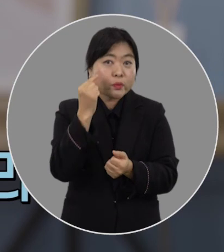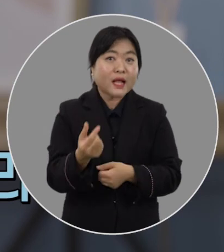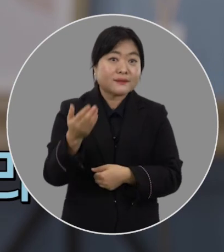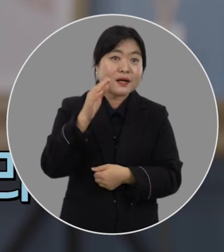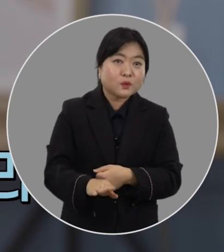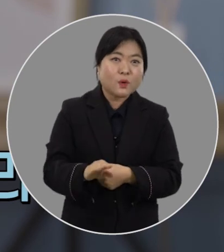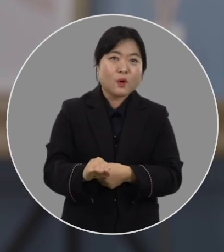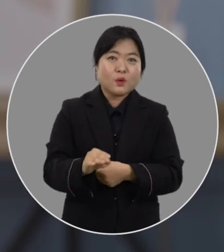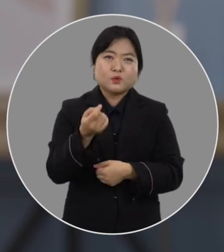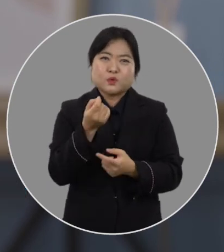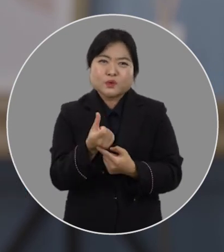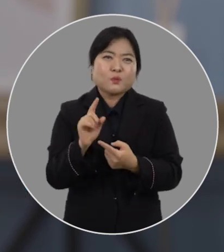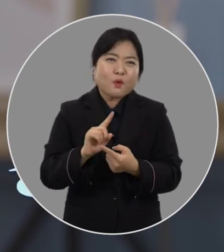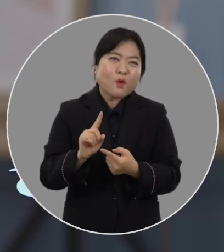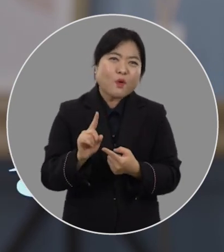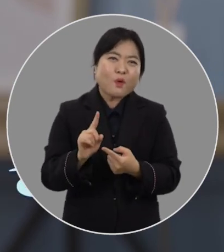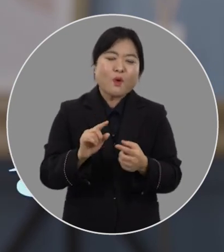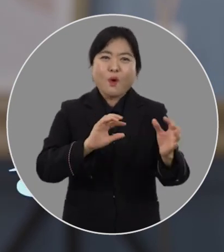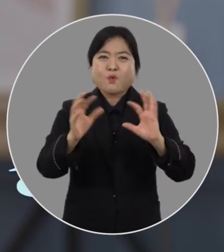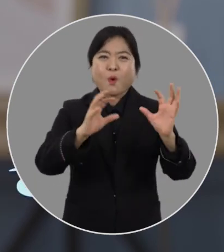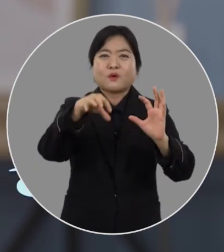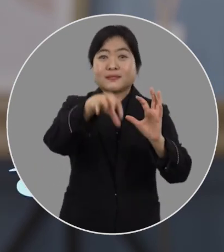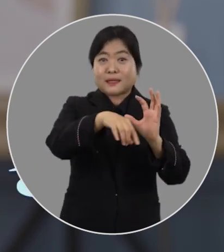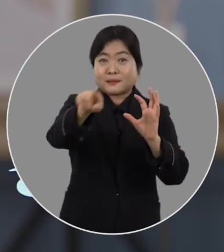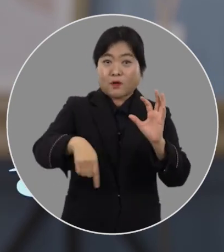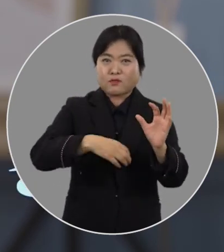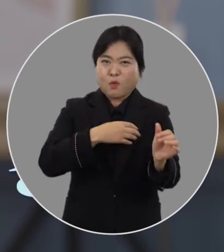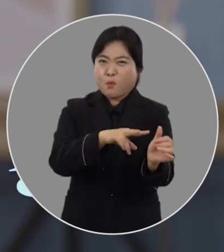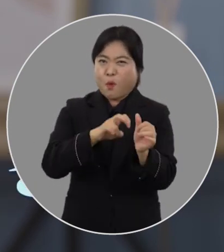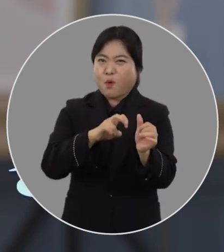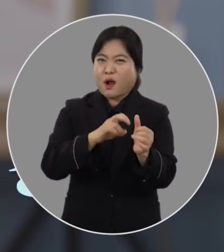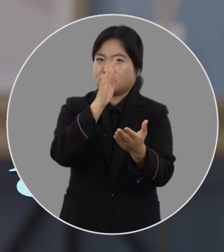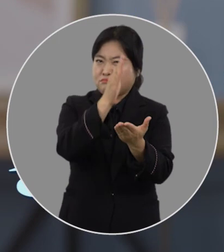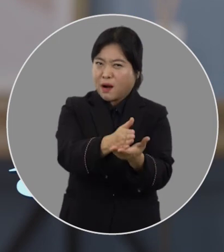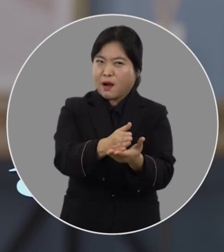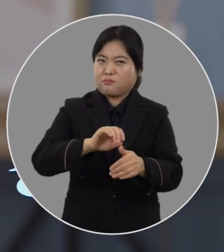못한다고 하더라도 최소한 적어도 공론장에서는